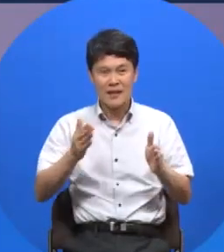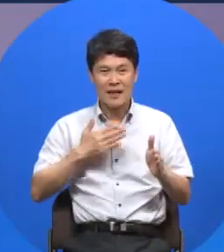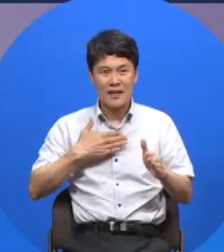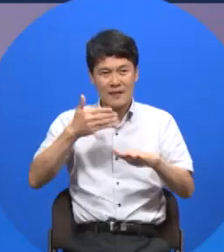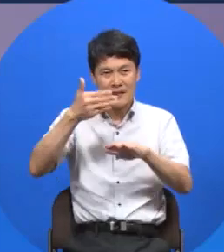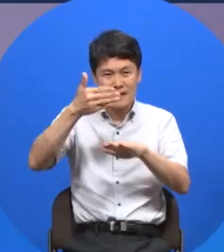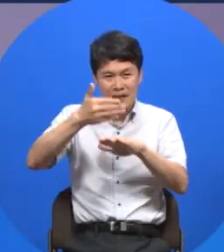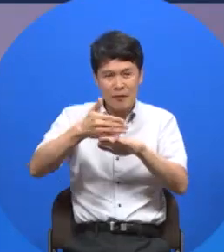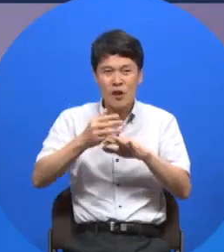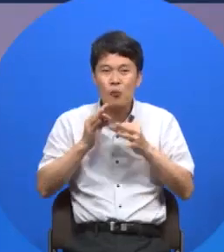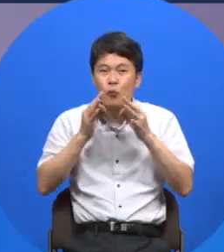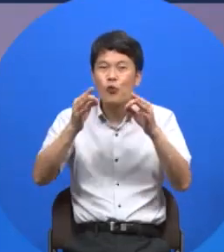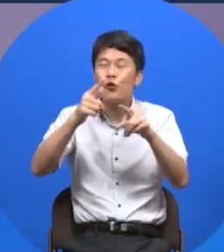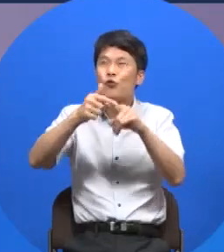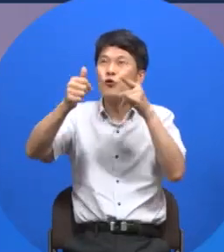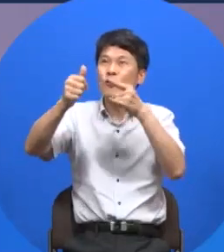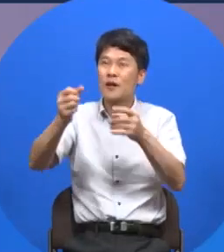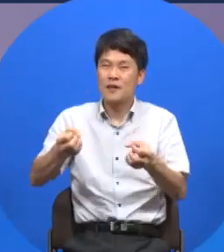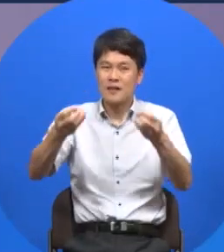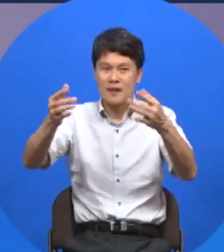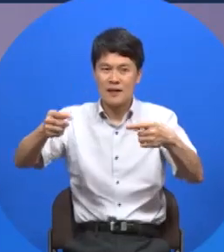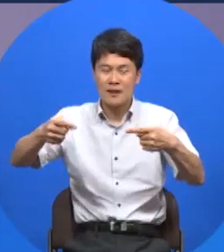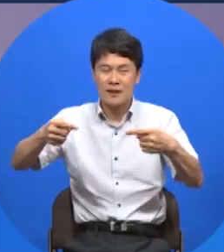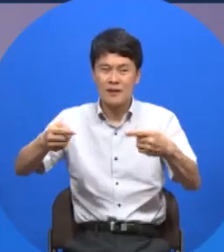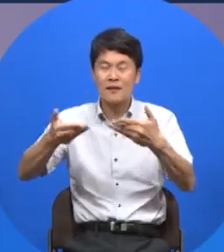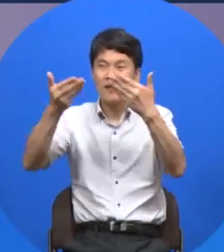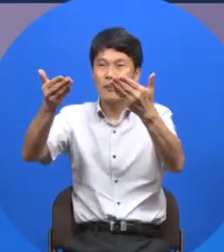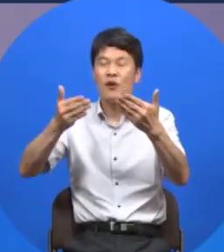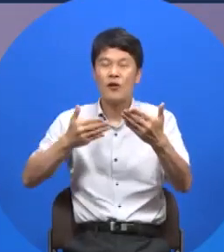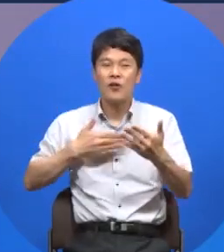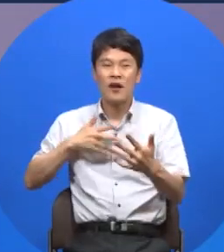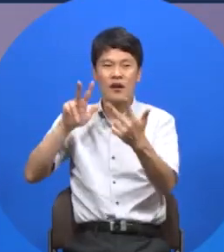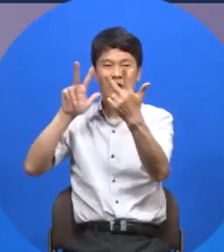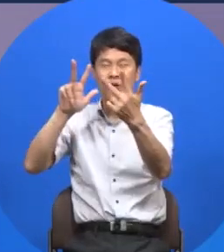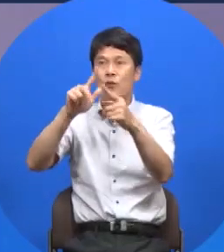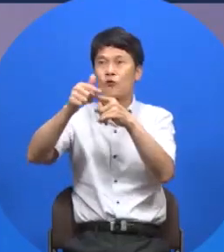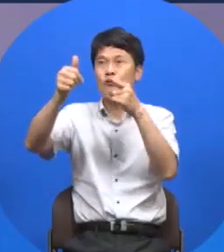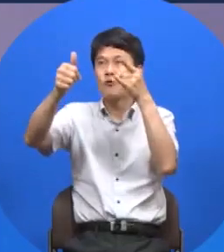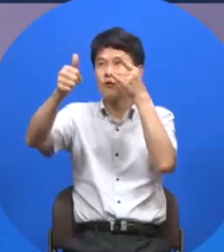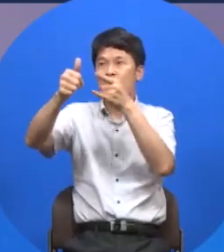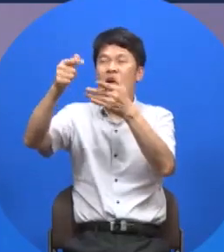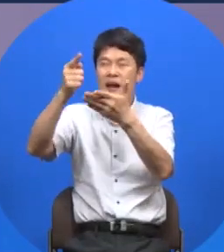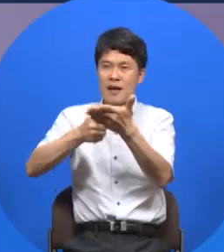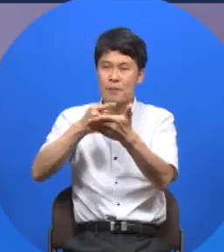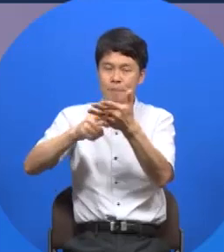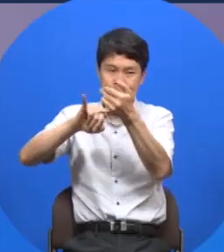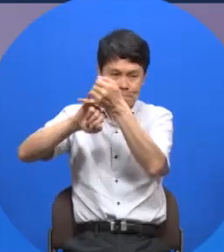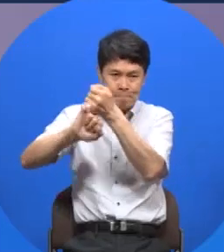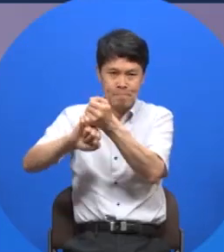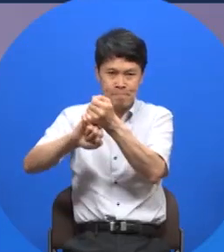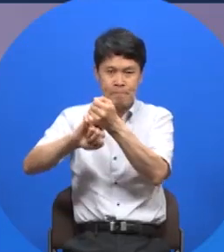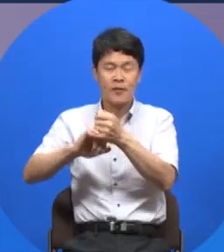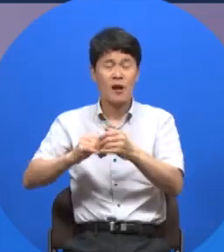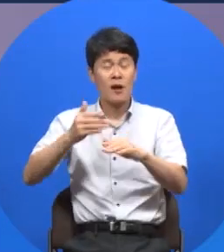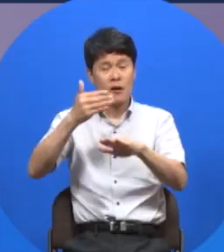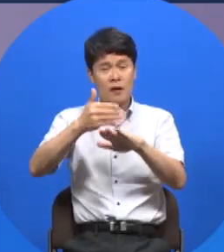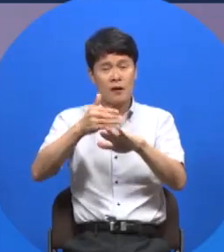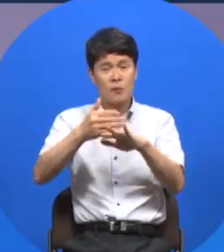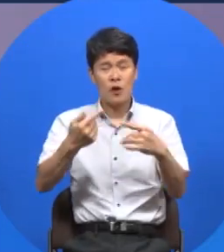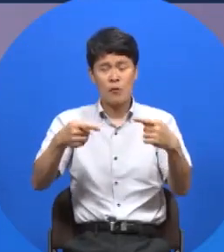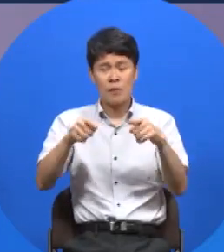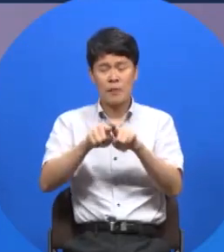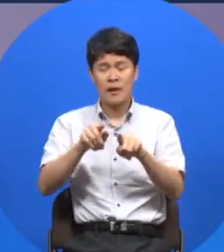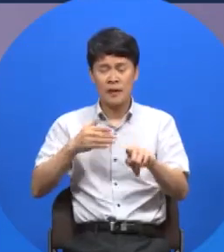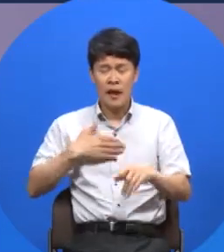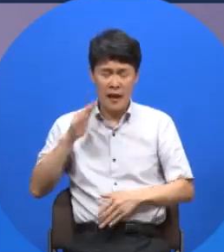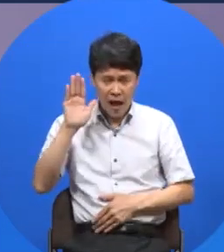나는 감사하는 목소리로 제사를 드리며 나의 소원을 주께 갚겠나이다. 감사와 함께